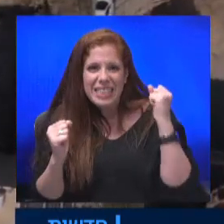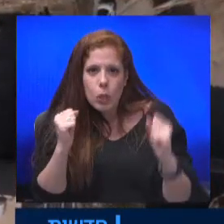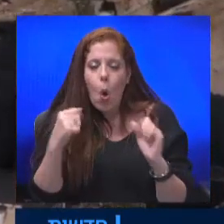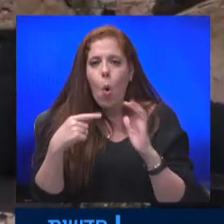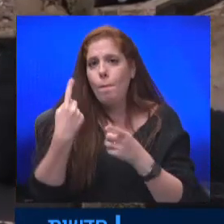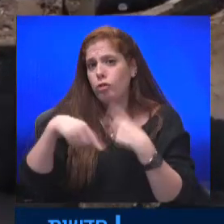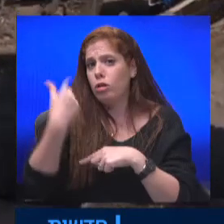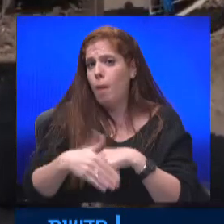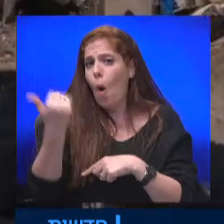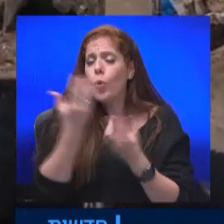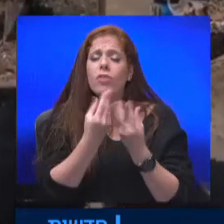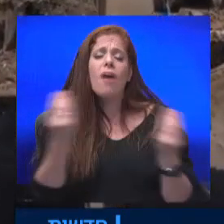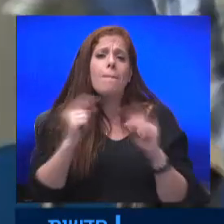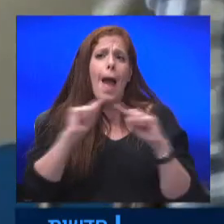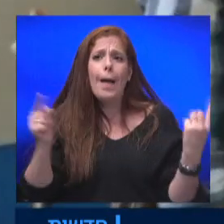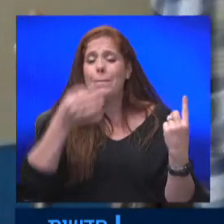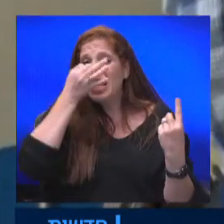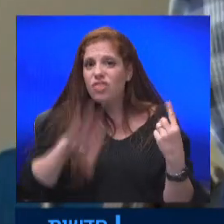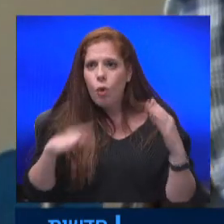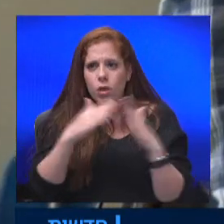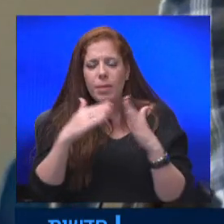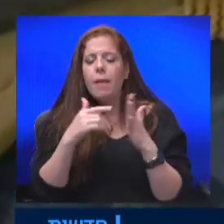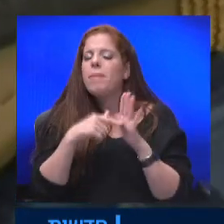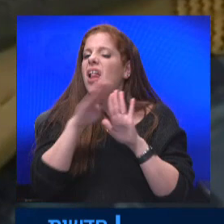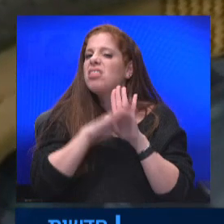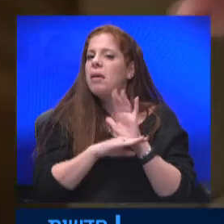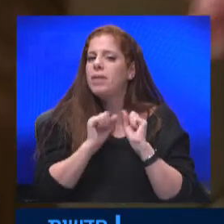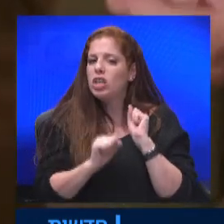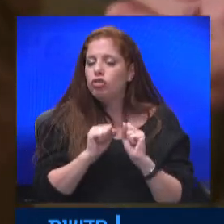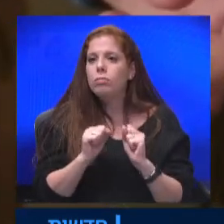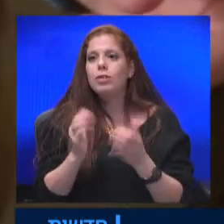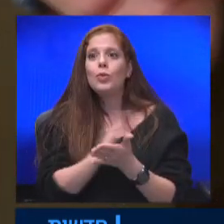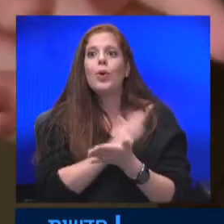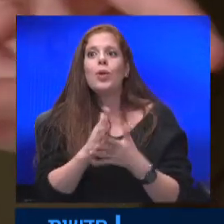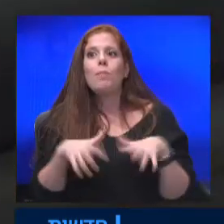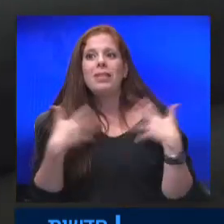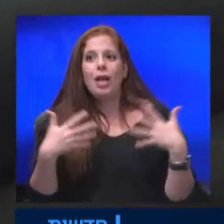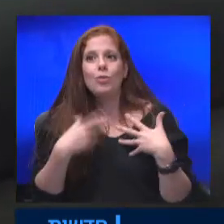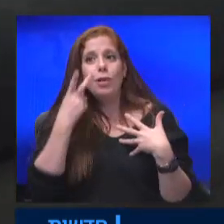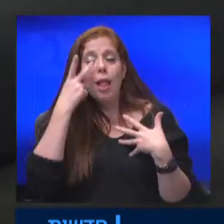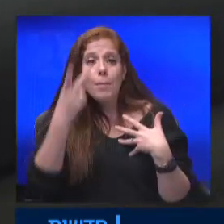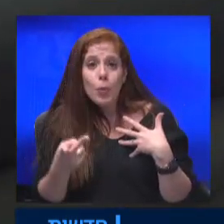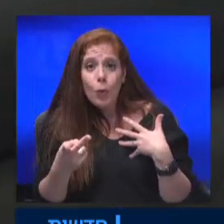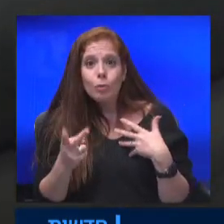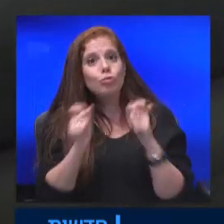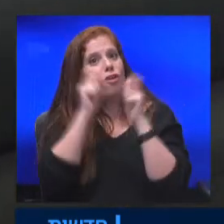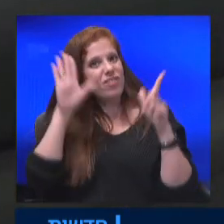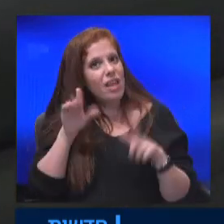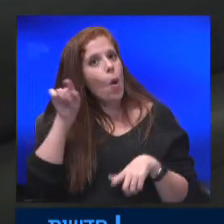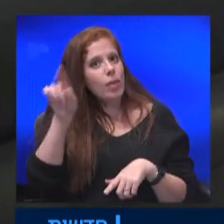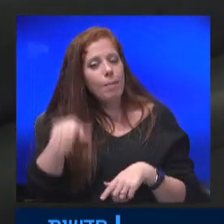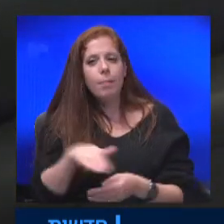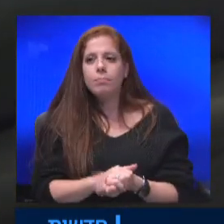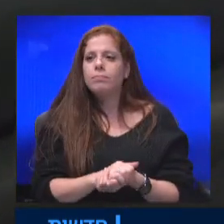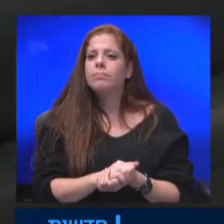עזבו את בתיהם בשל התנאים הקשים, התכוננו בהתרגשות לקראת הביקור הסמלי שהפתיע גם אותם. אני לא מתוקעה אנו